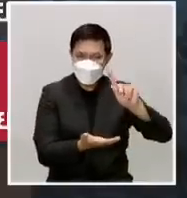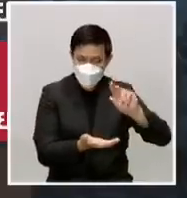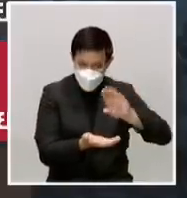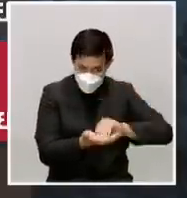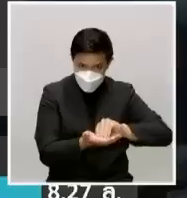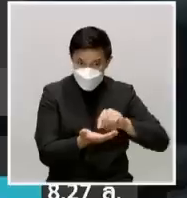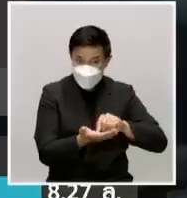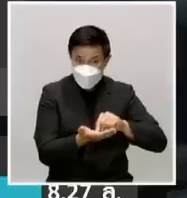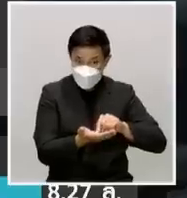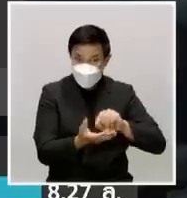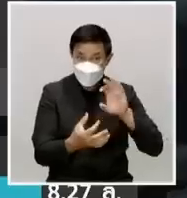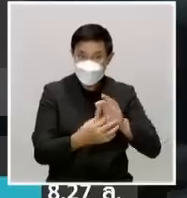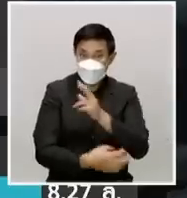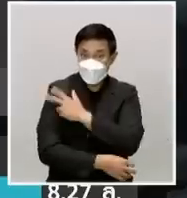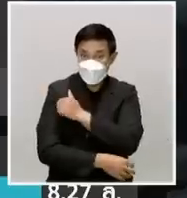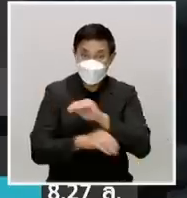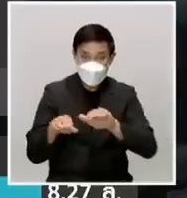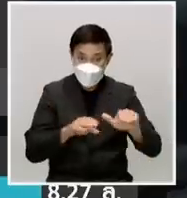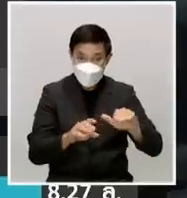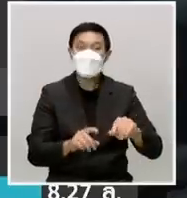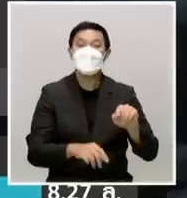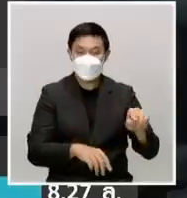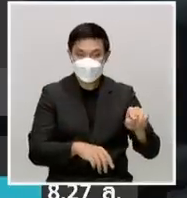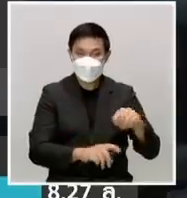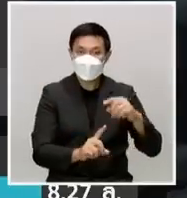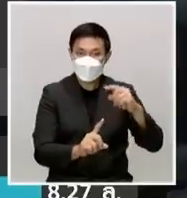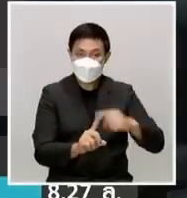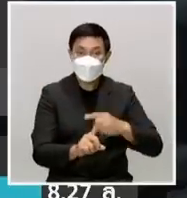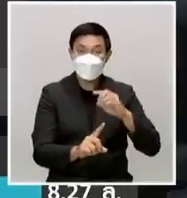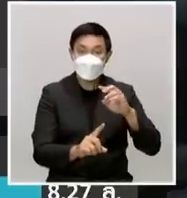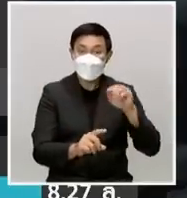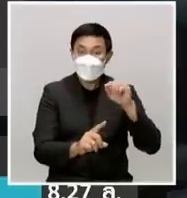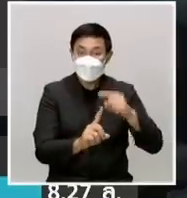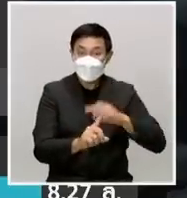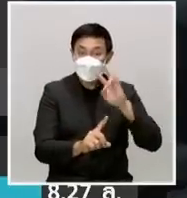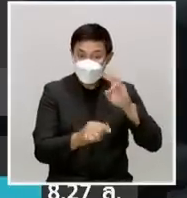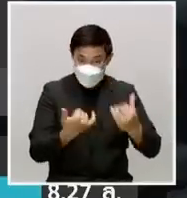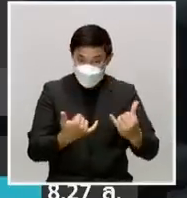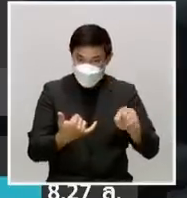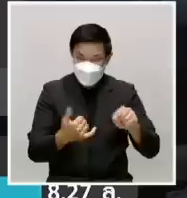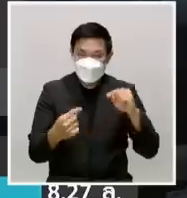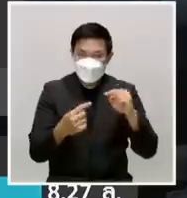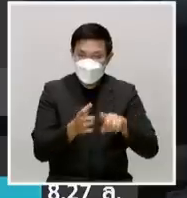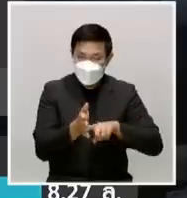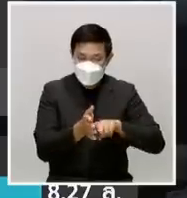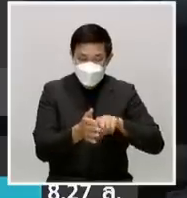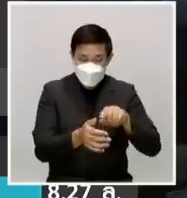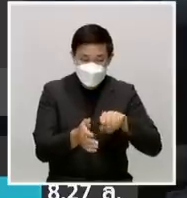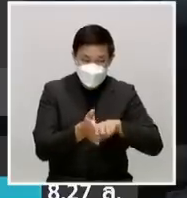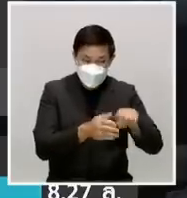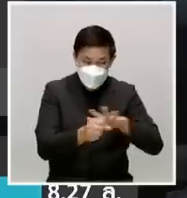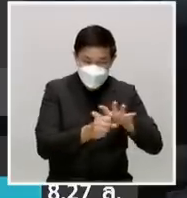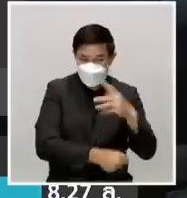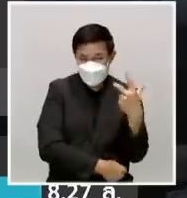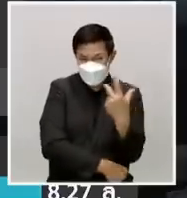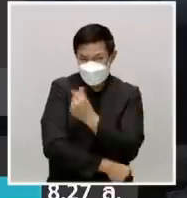28กรกฎาคมเวลา 23:33 นาทีพบว่าฉีดวัคซีนทั่วไทยสะสมกว่า 16,640,000 เข็ม